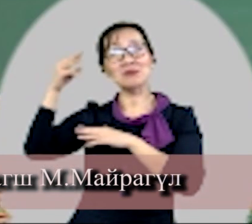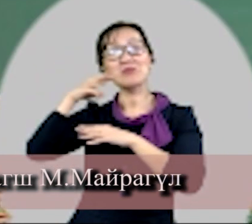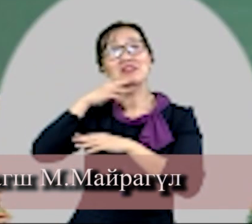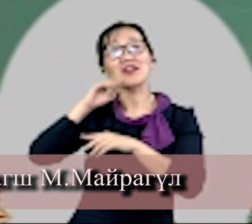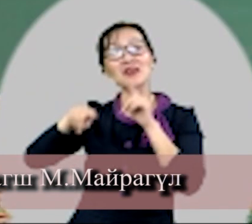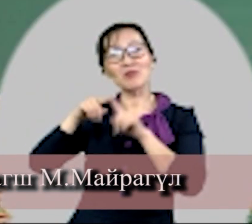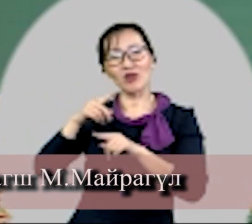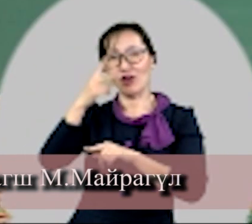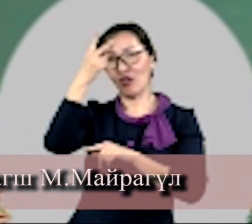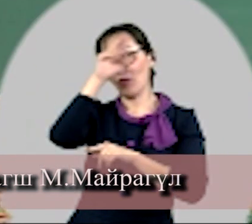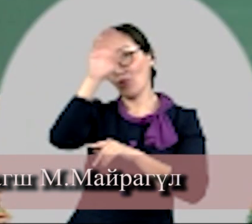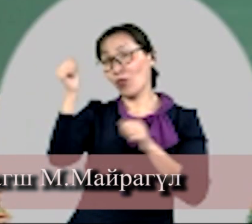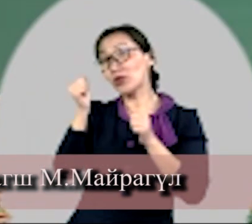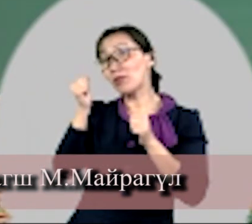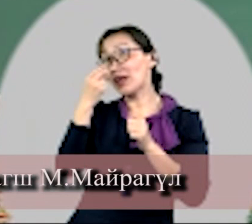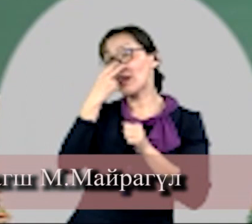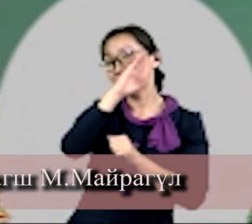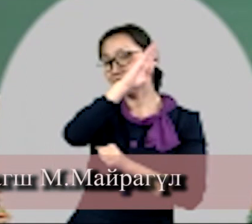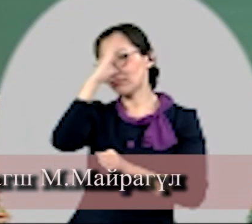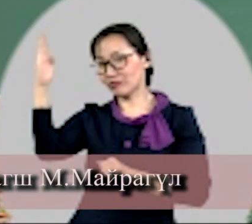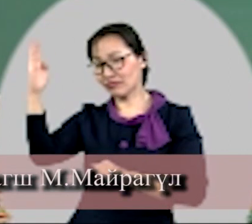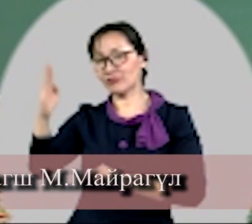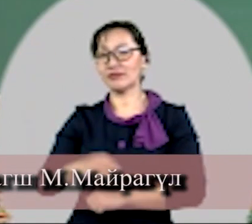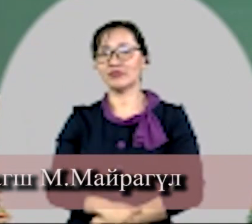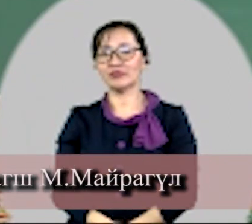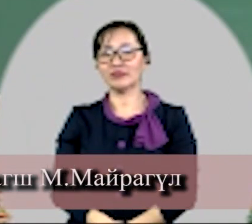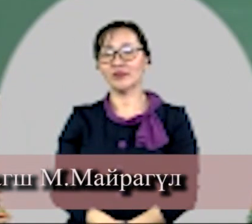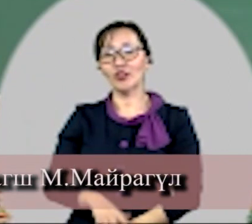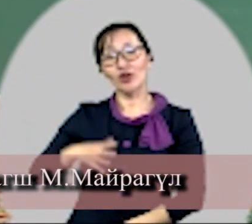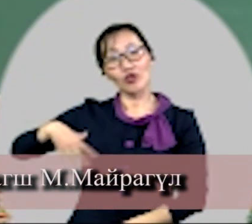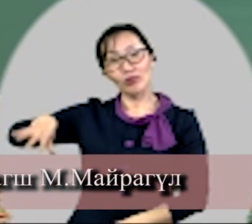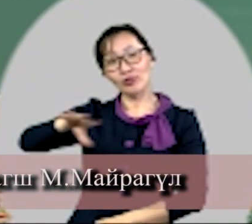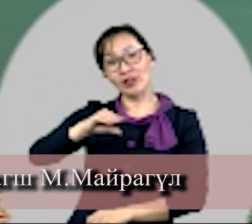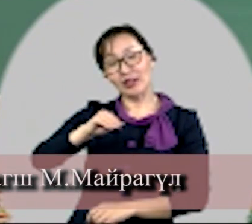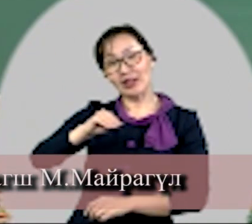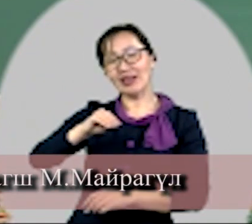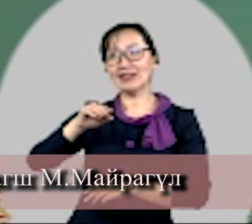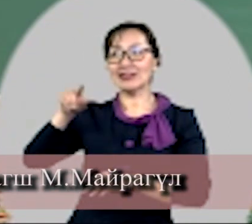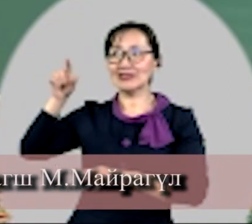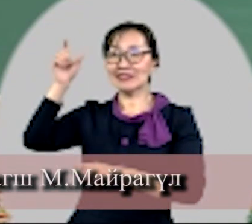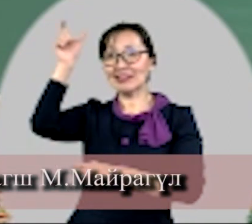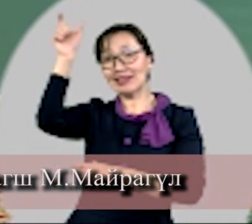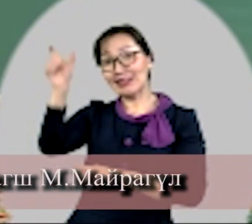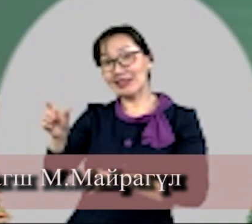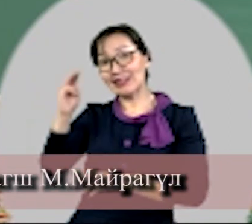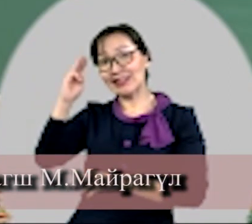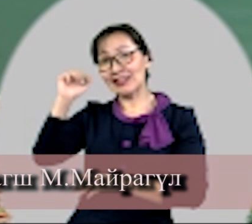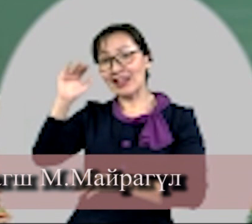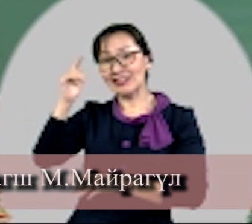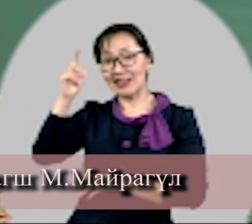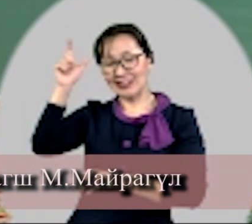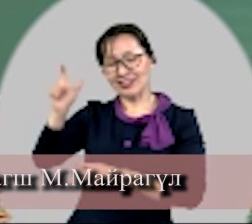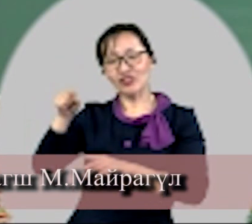бөлменің температурасын термометрмен өлшіп көрейік. Термометрмен өлшігенде ескеретін жайт. Термометрдің аяқ жағынан